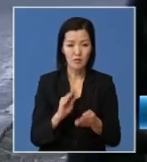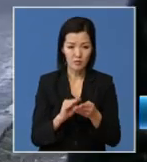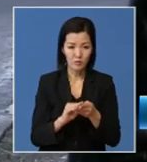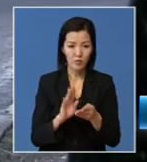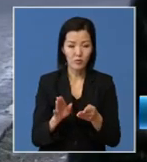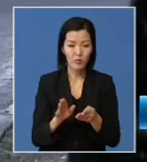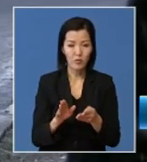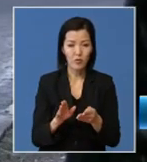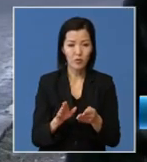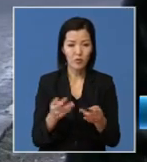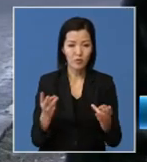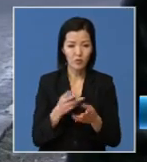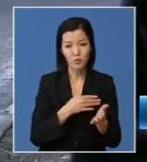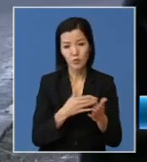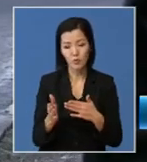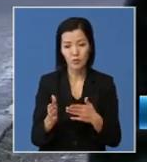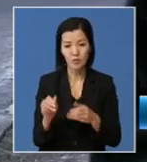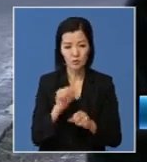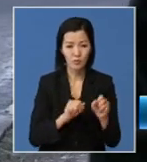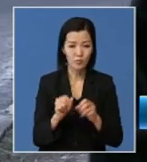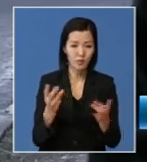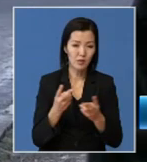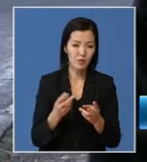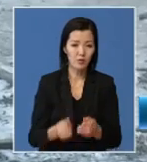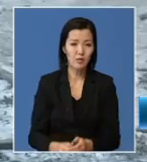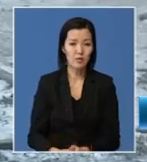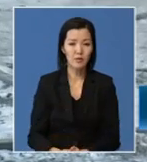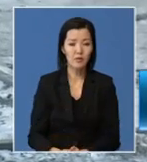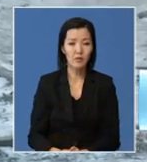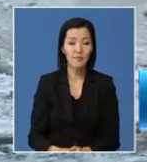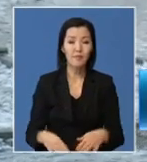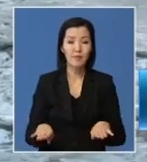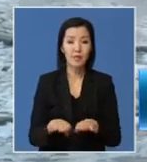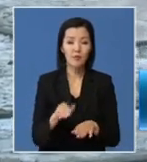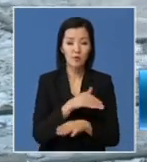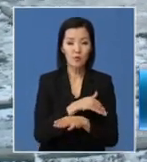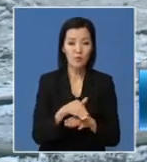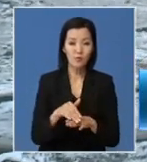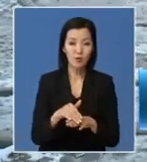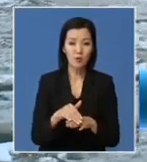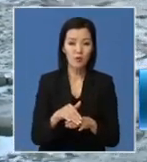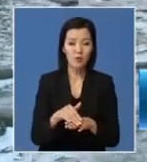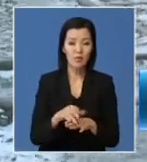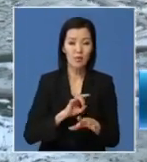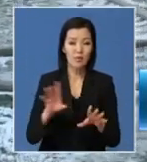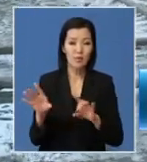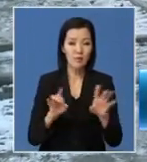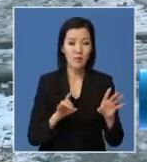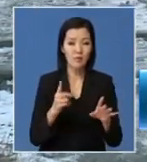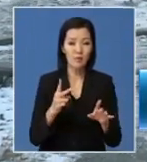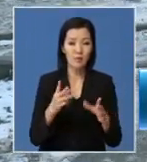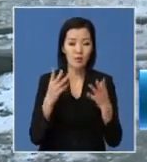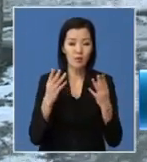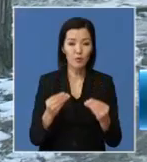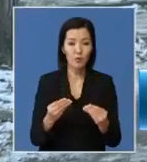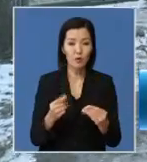өзіміз алған шалдық, мінекей қайтадан жаңа жарнамалар өтпеді. Дәл осындай көше бойындағы жарымжан жарнама жайы бір күндік жұмыспен бітпейді.